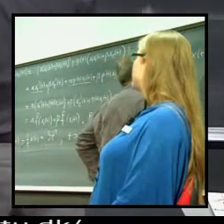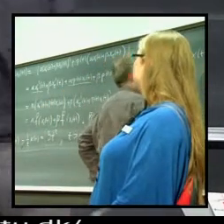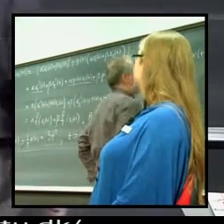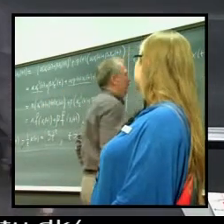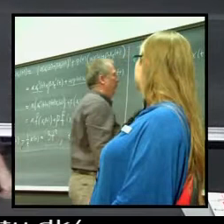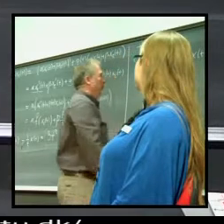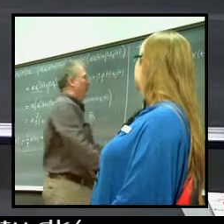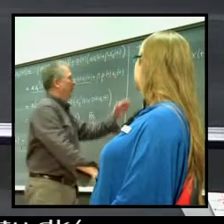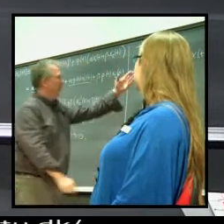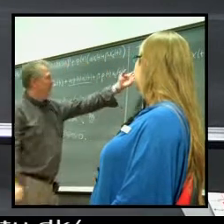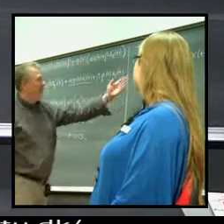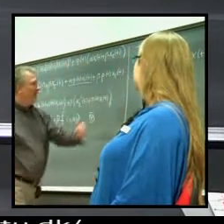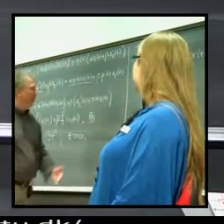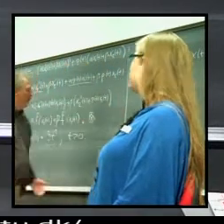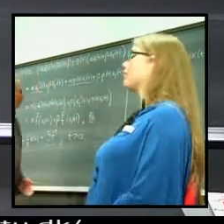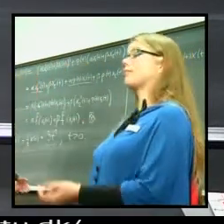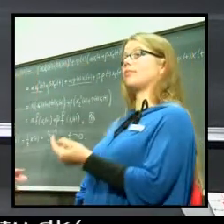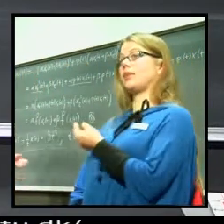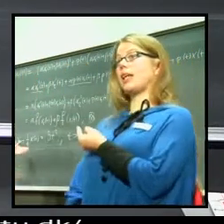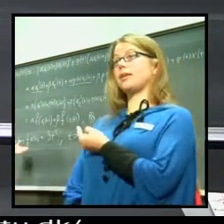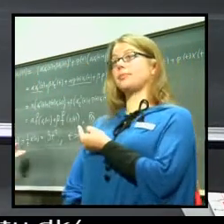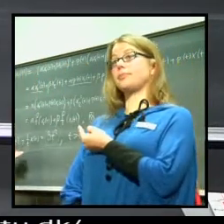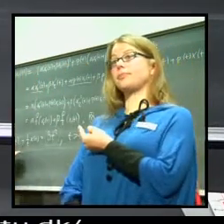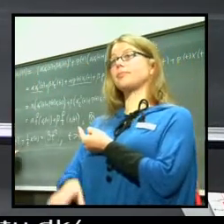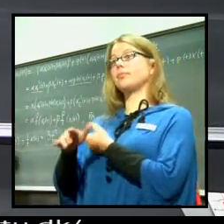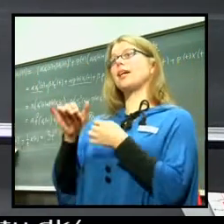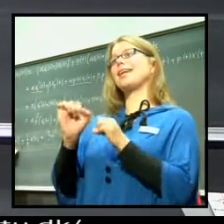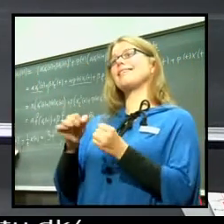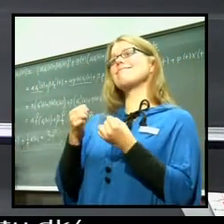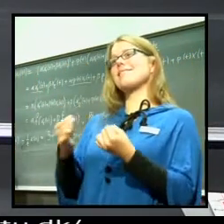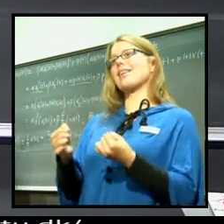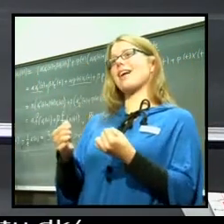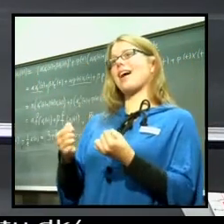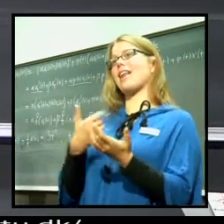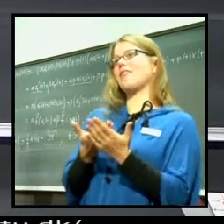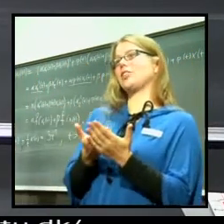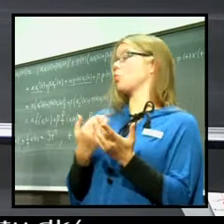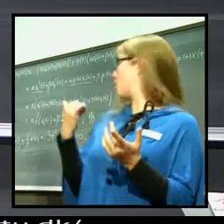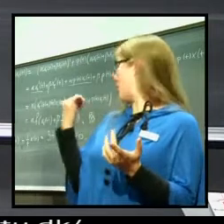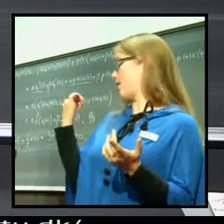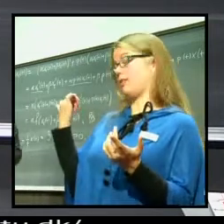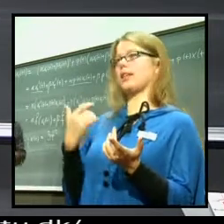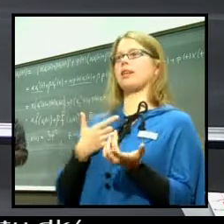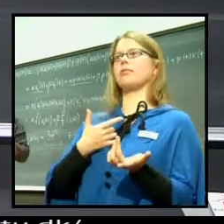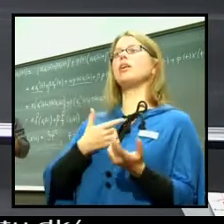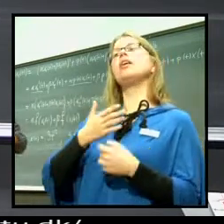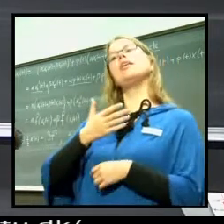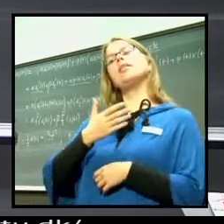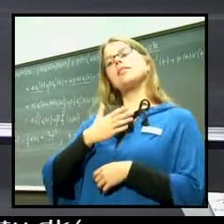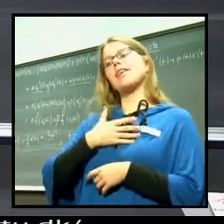lige med q af t. Så det der er nu en generel version af det her, og nu vil jeg prøve at løse det her.